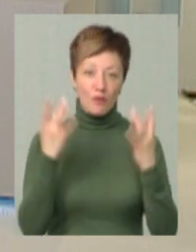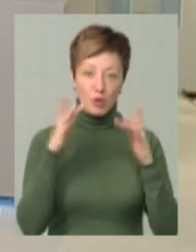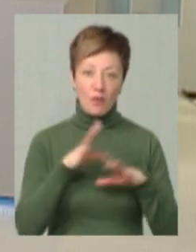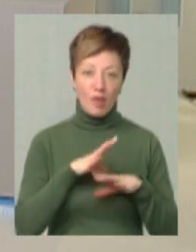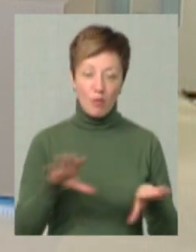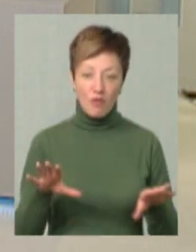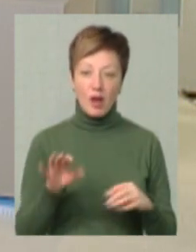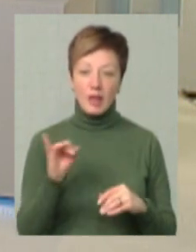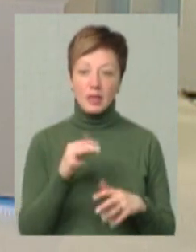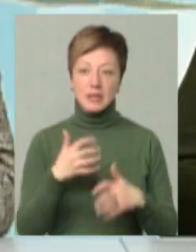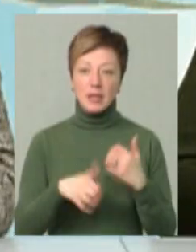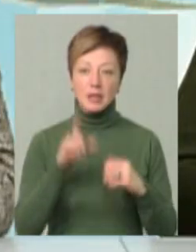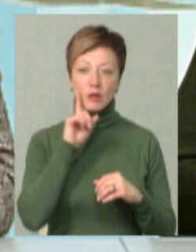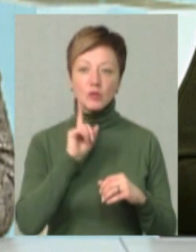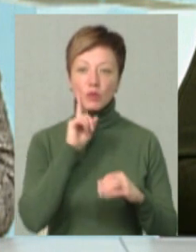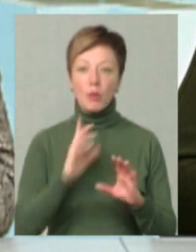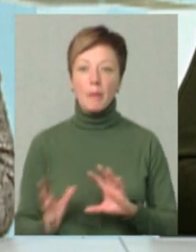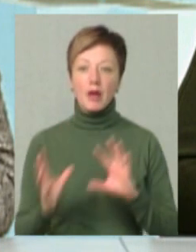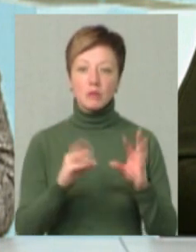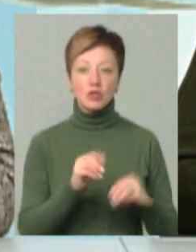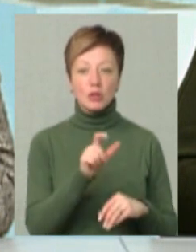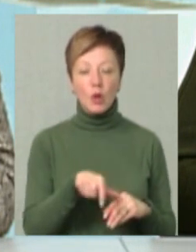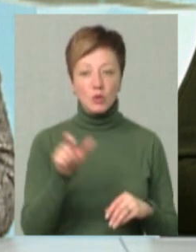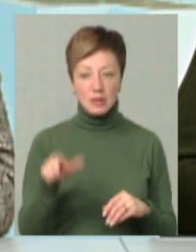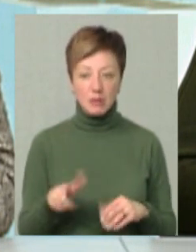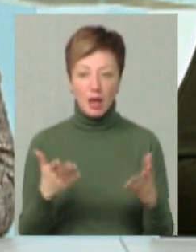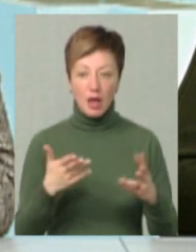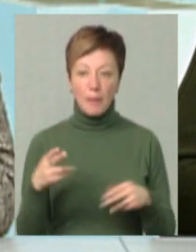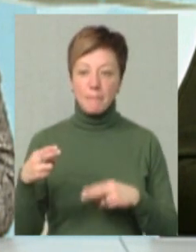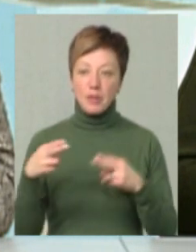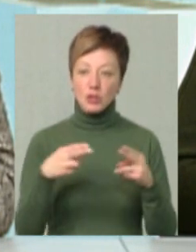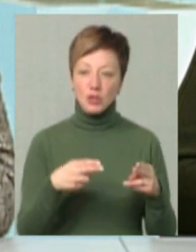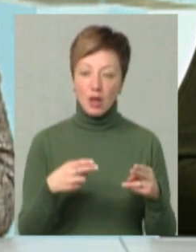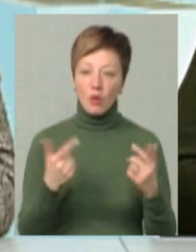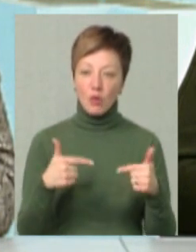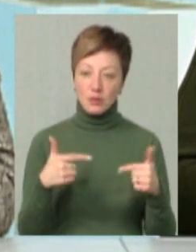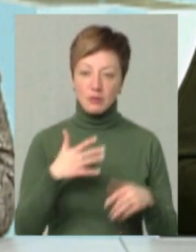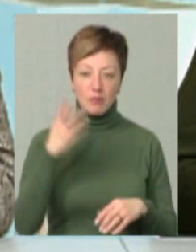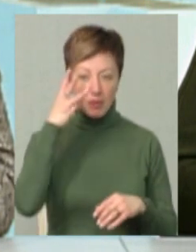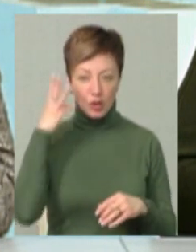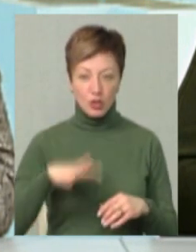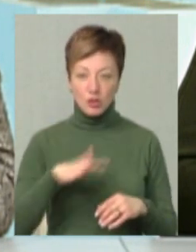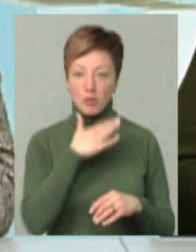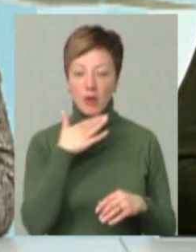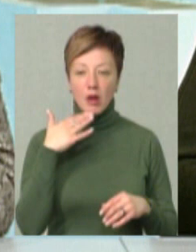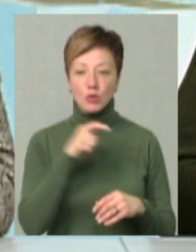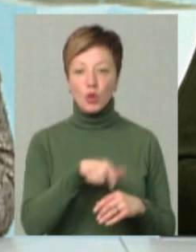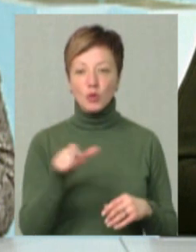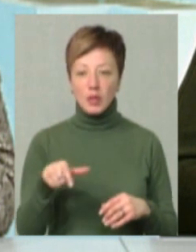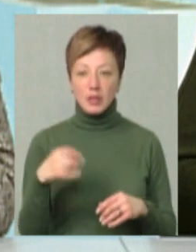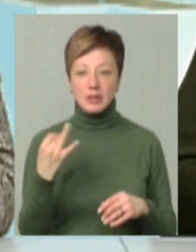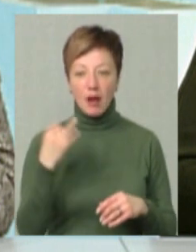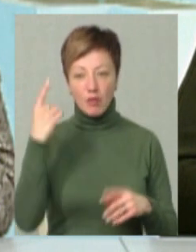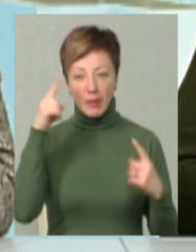буває. І серед тимчасово переміщених осіб, які приїжджають на гостинну Хмельниччину, дуже багато людей з